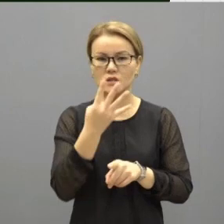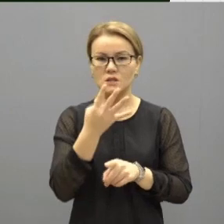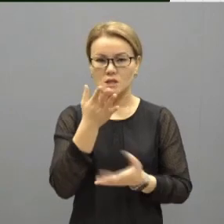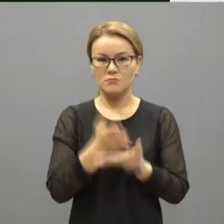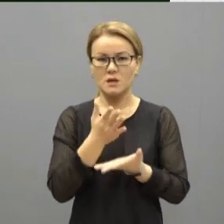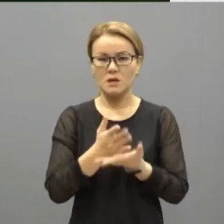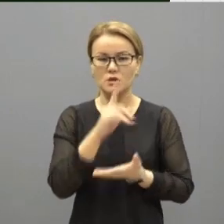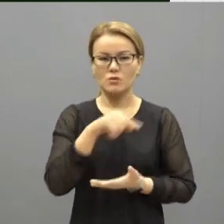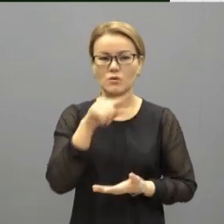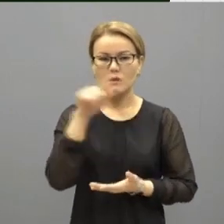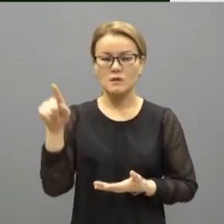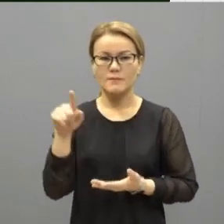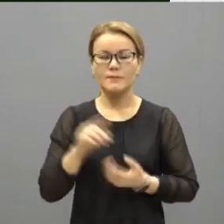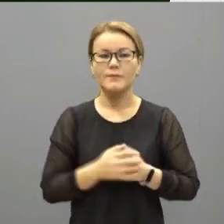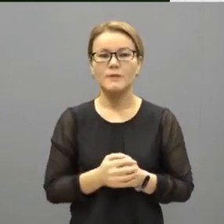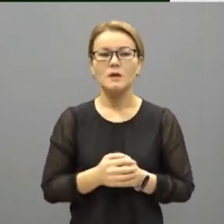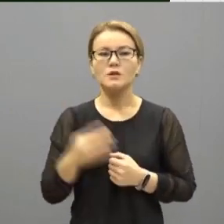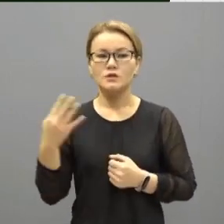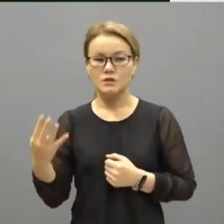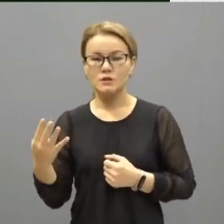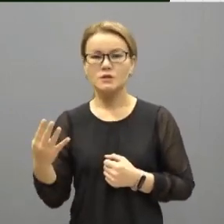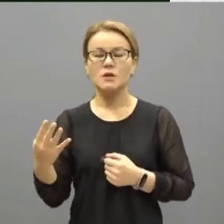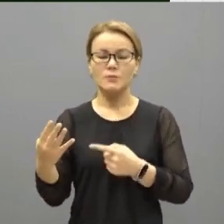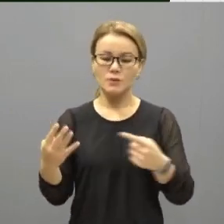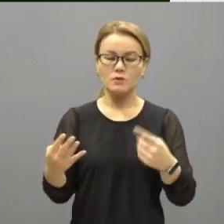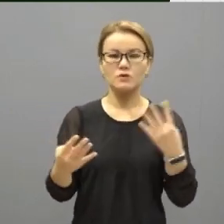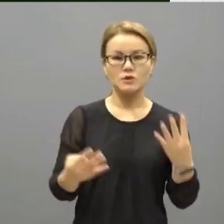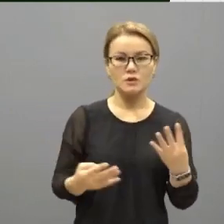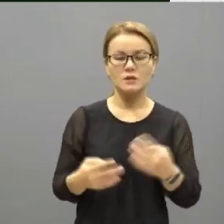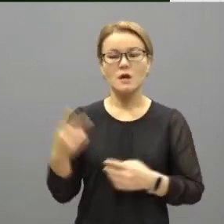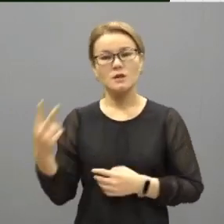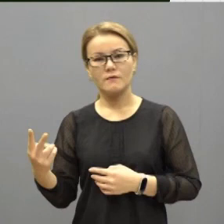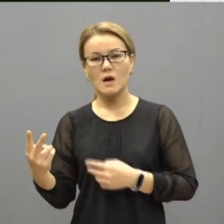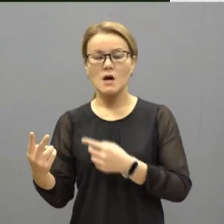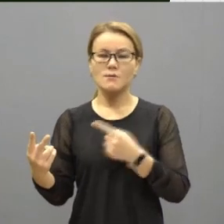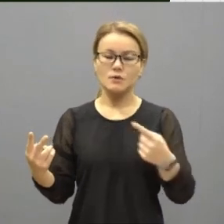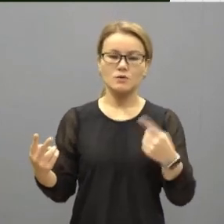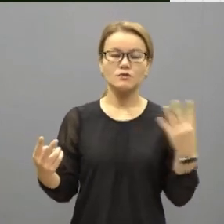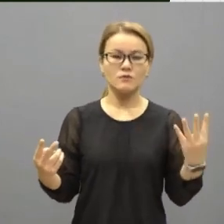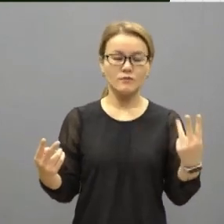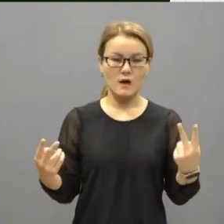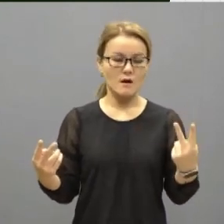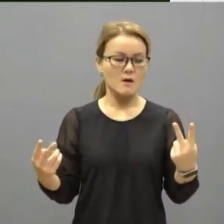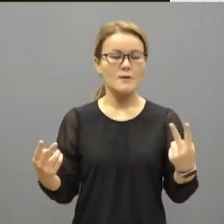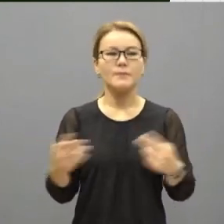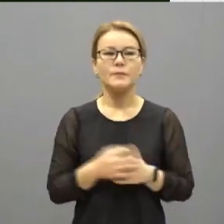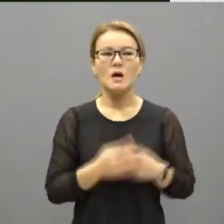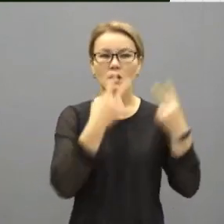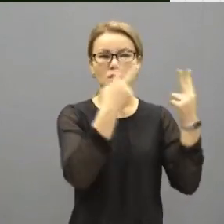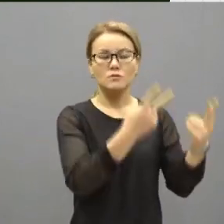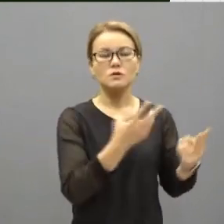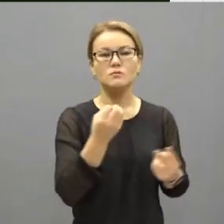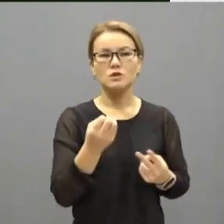корня. 4 минус 4, 2 и минус 2. Рассмотрим